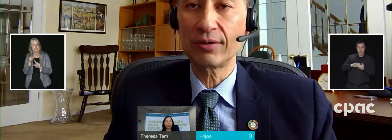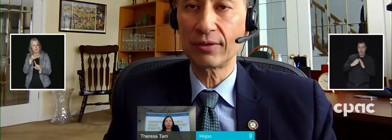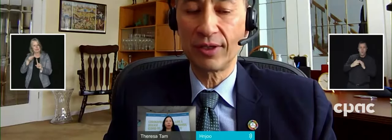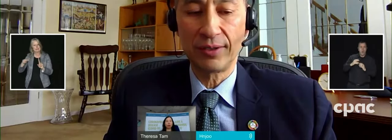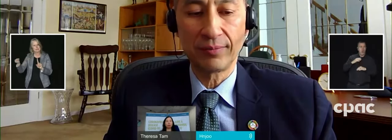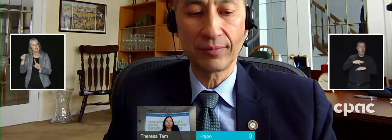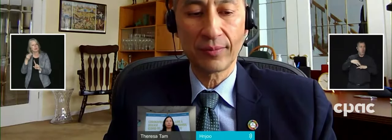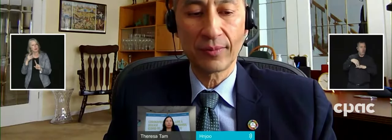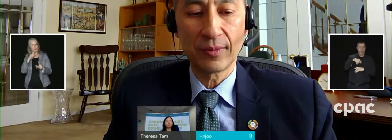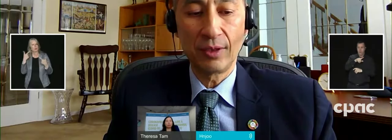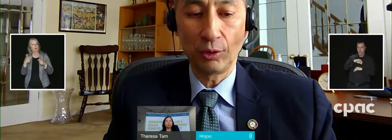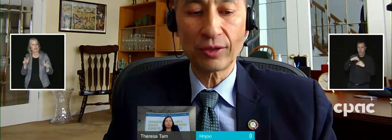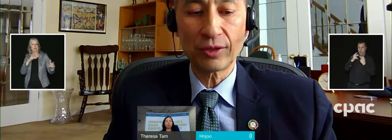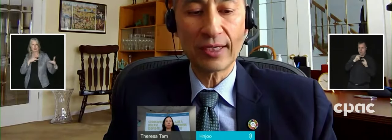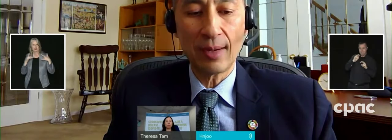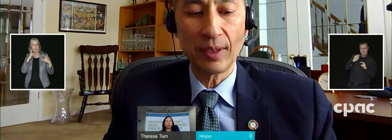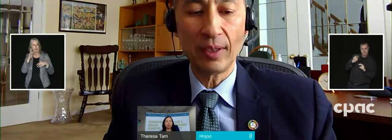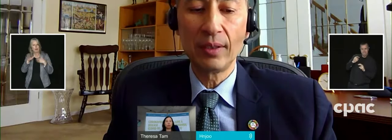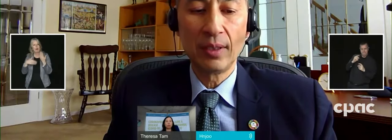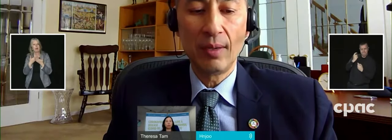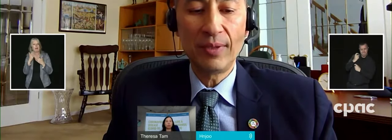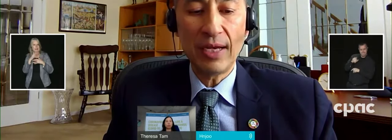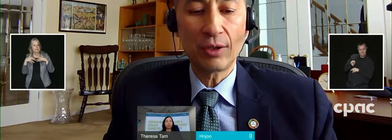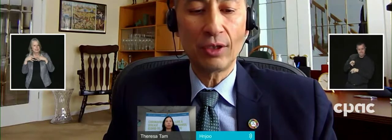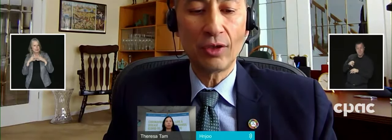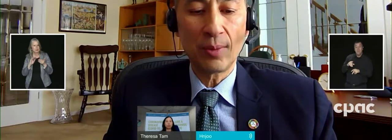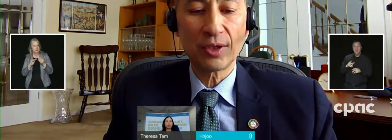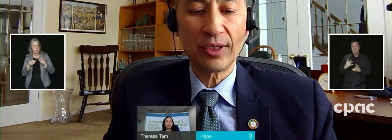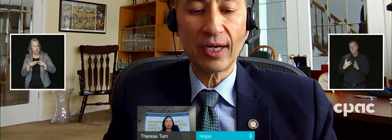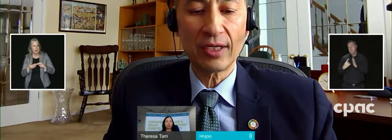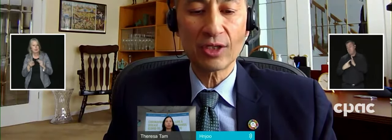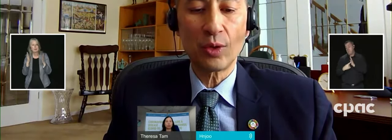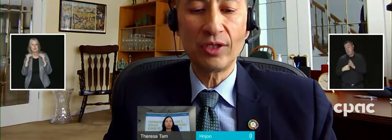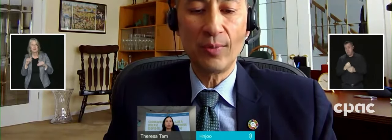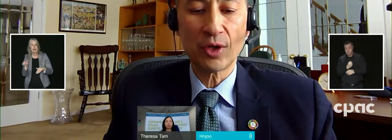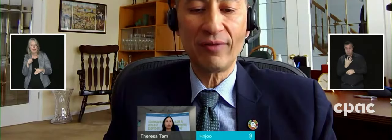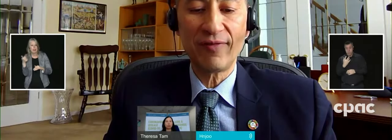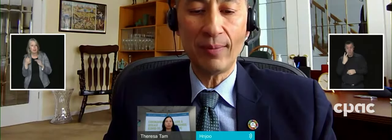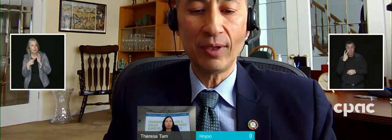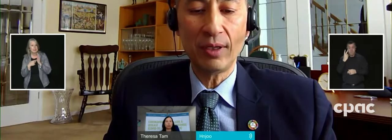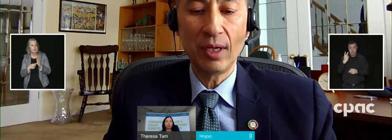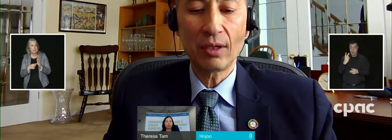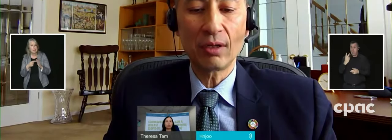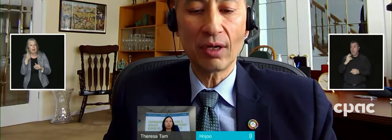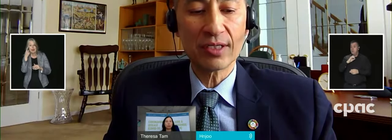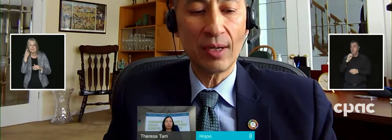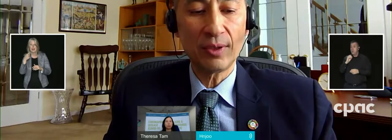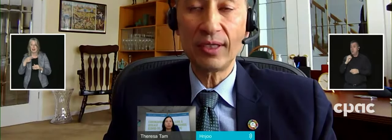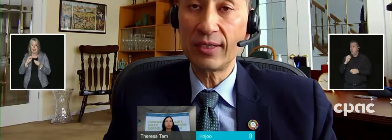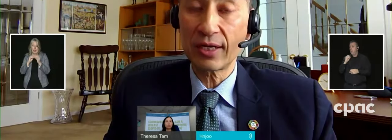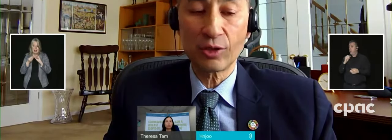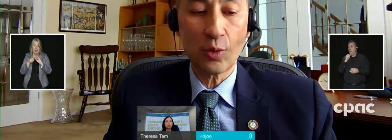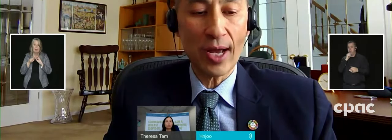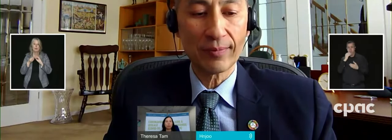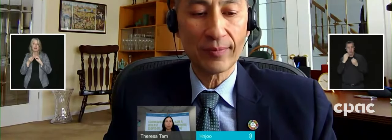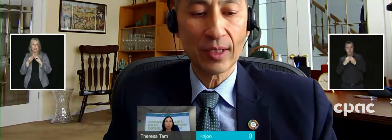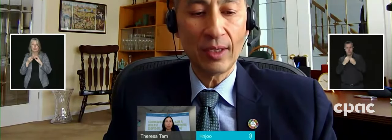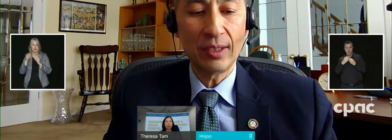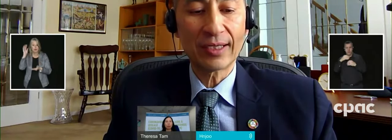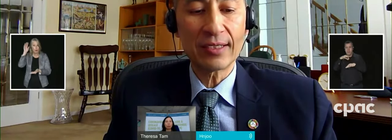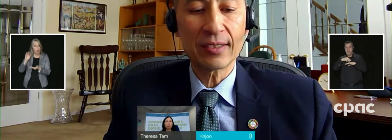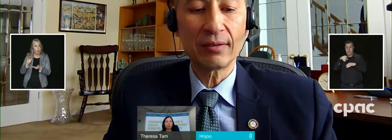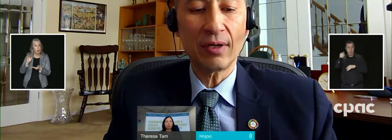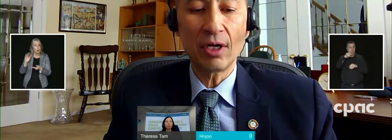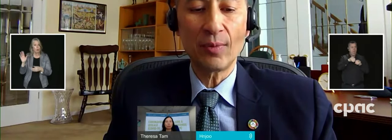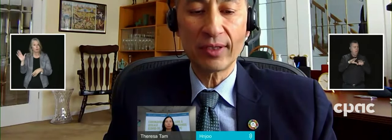communautés autochtones. Notre exemple, bien que le nombre de cas soit demeuré faible dans l'ensemble des territoires,